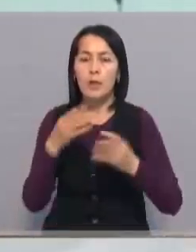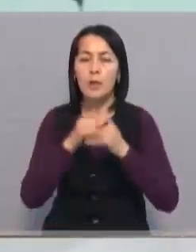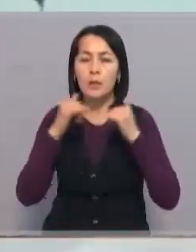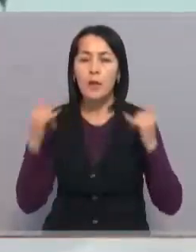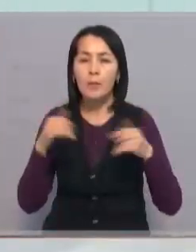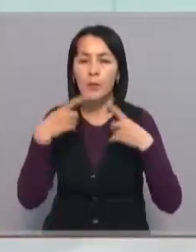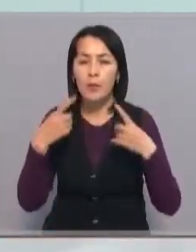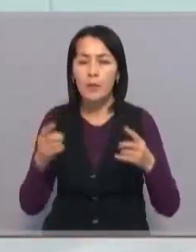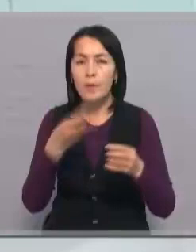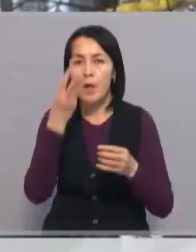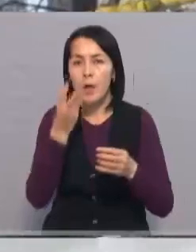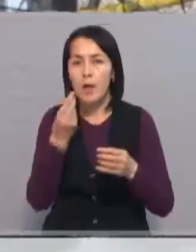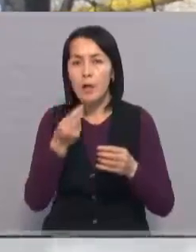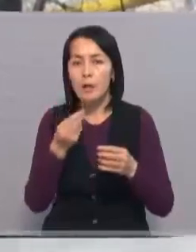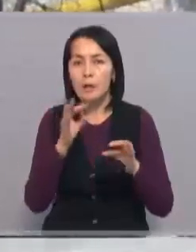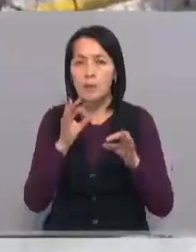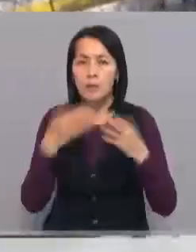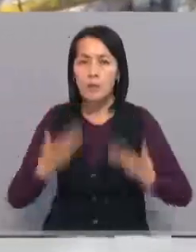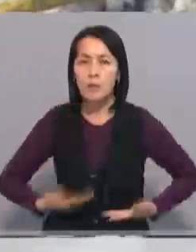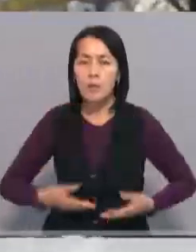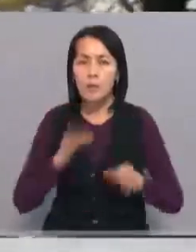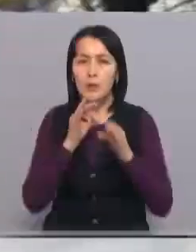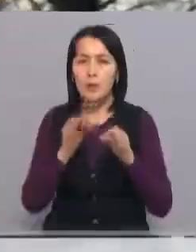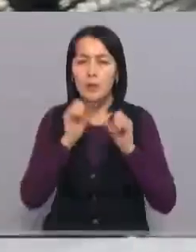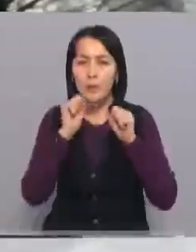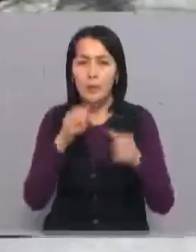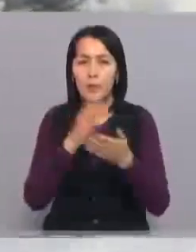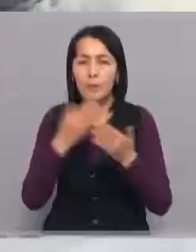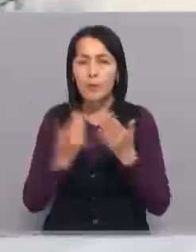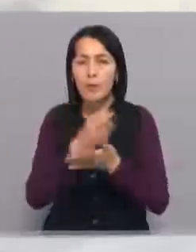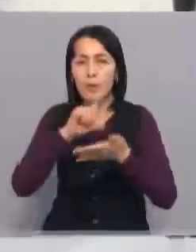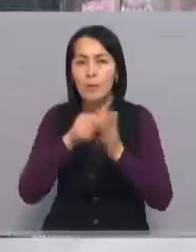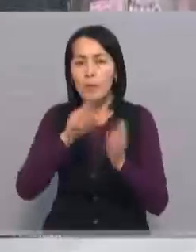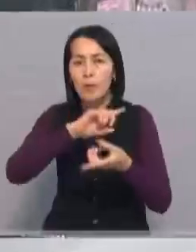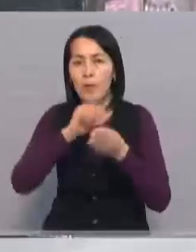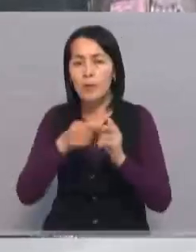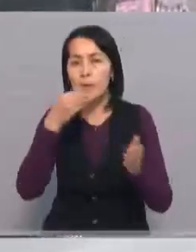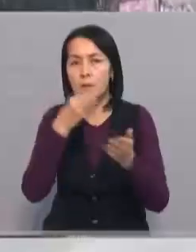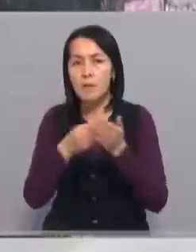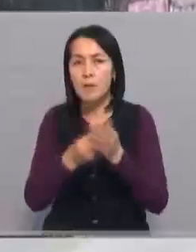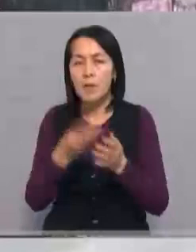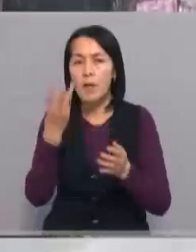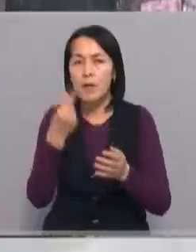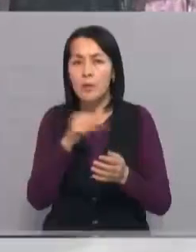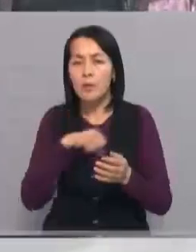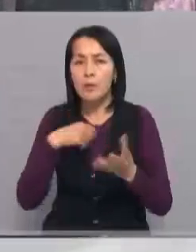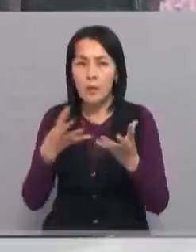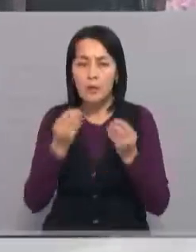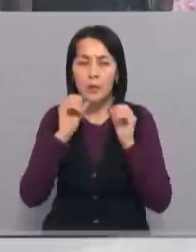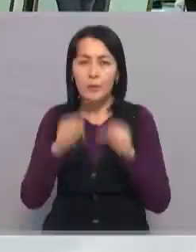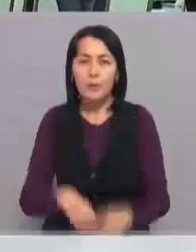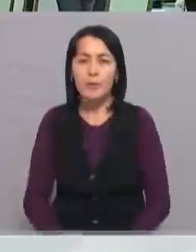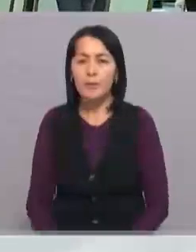жақсартуға немесе қаржылық ахуалын реттеуге мүмкіндік береді. Жаңа пәтерге көшсе де рұқсат, сатып, қаражатын алса да